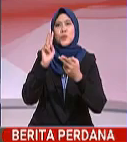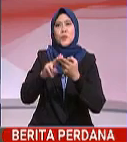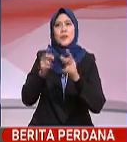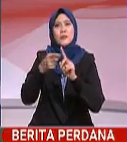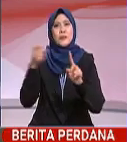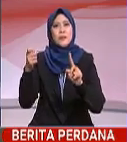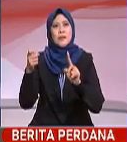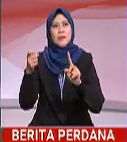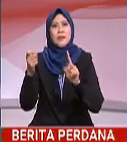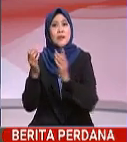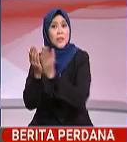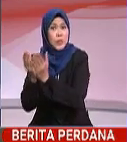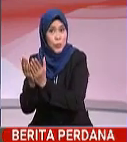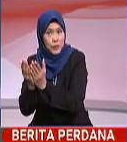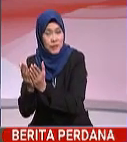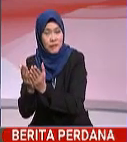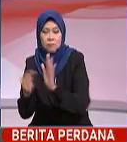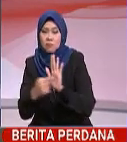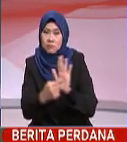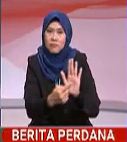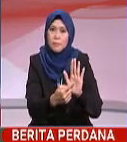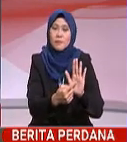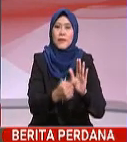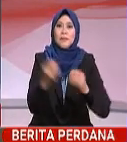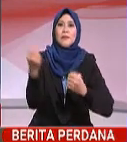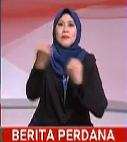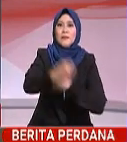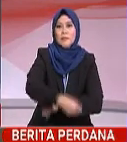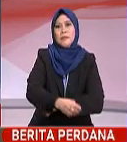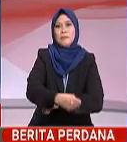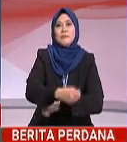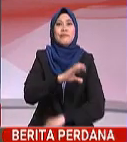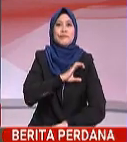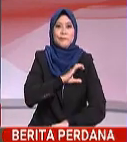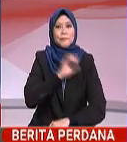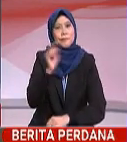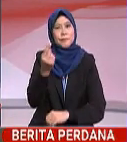dikeluarkan pihak sekolah semasa melalui sekatan jalan raya.